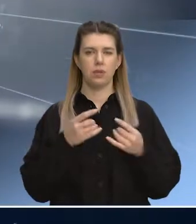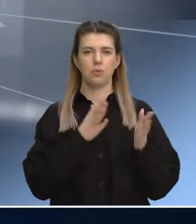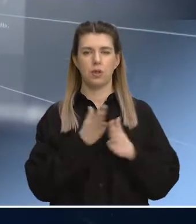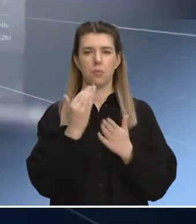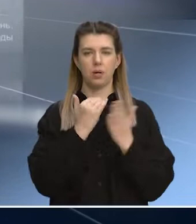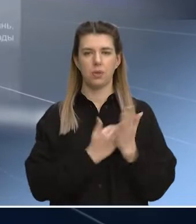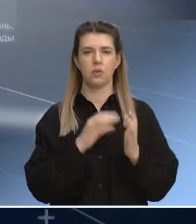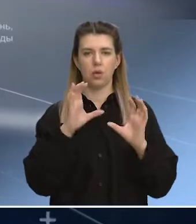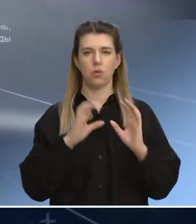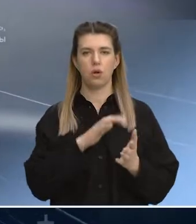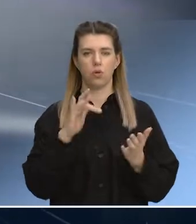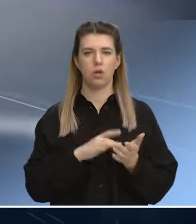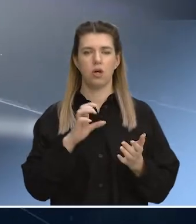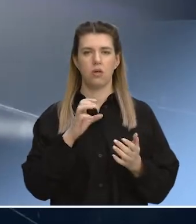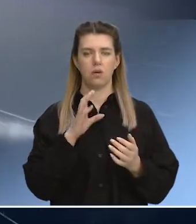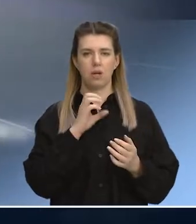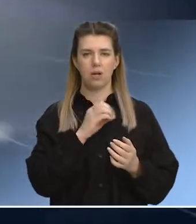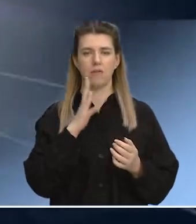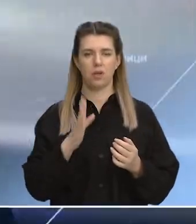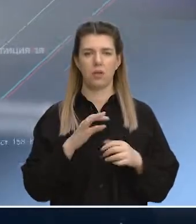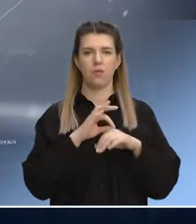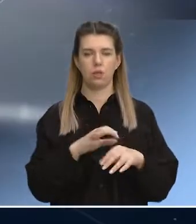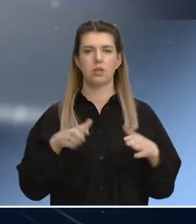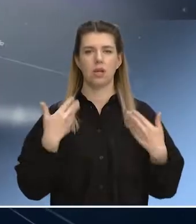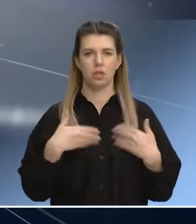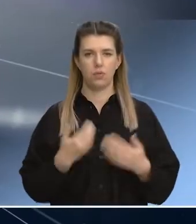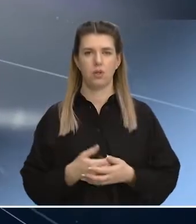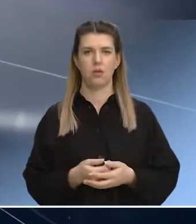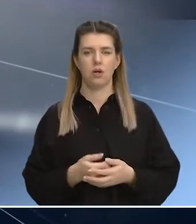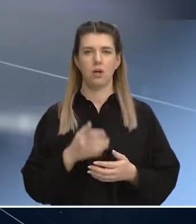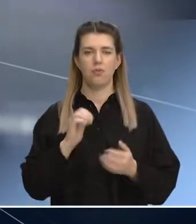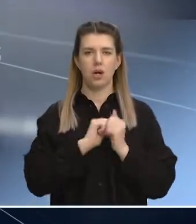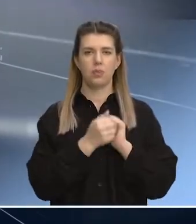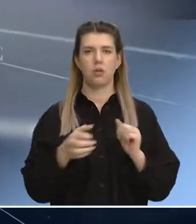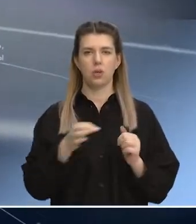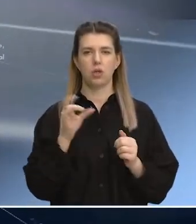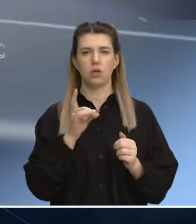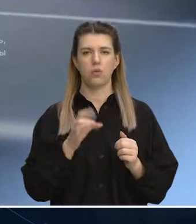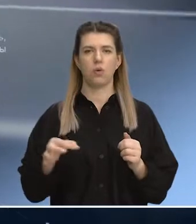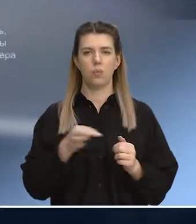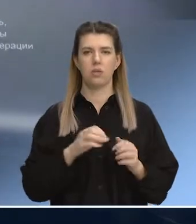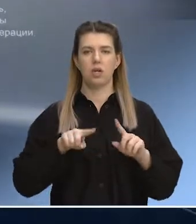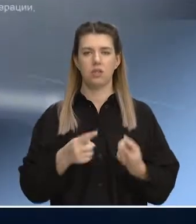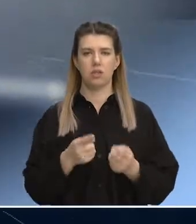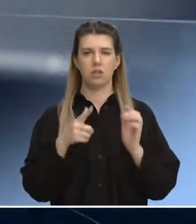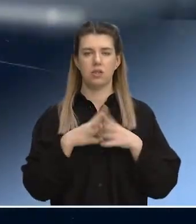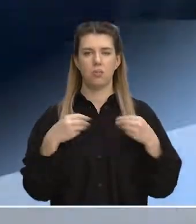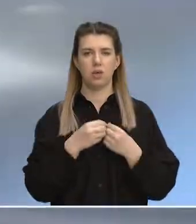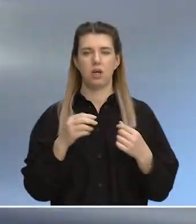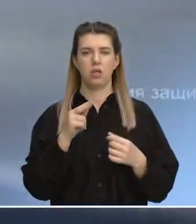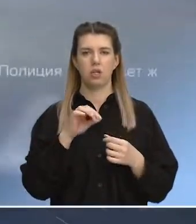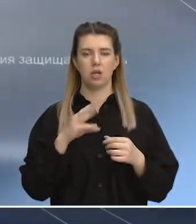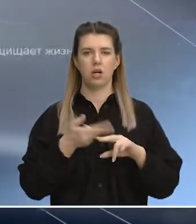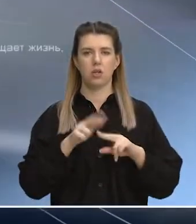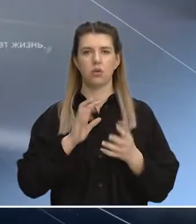В эфире еженедельная программа «Закон и город» в студии Елена Ветрова. Здравствуйте. В Каменском районе Ростовской области задержана семейная